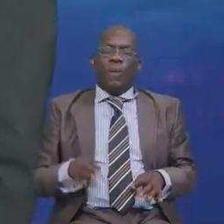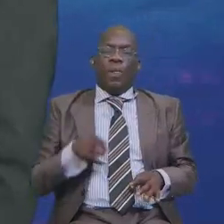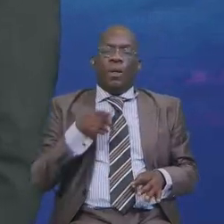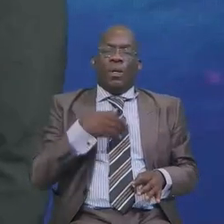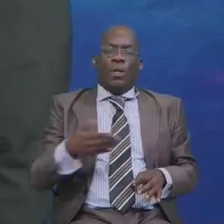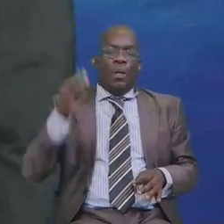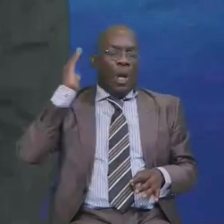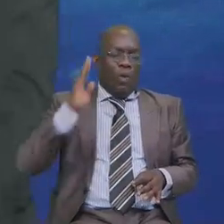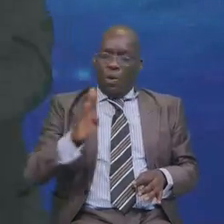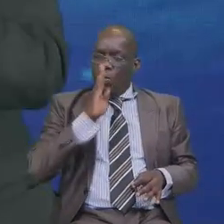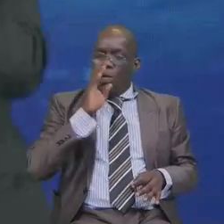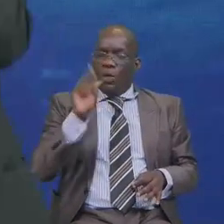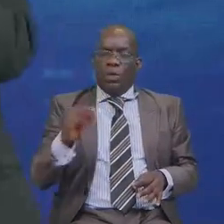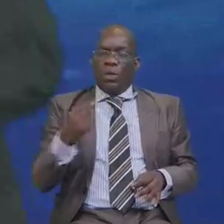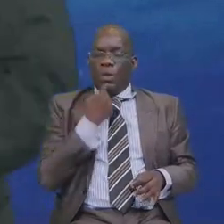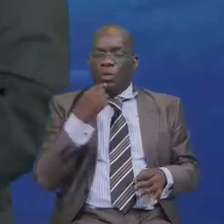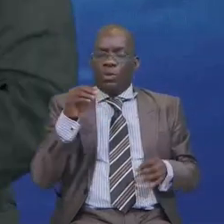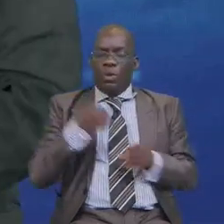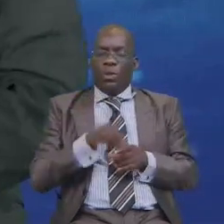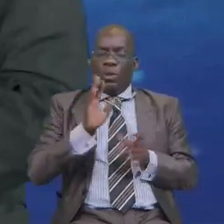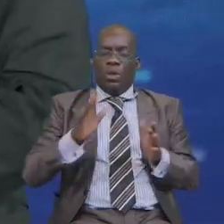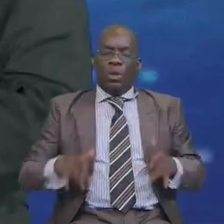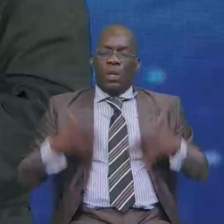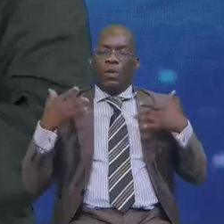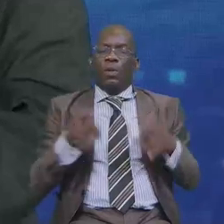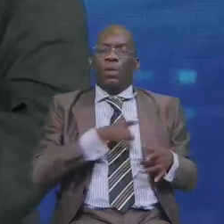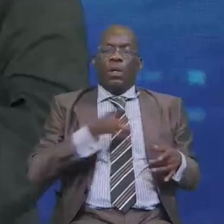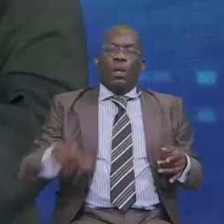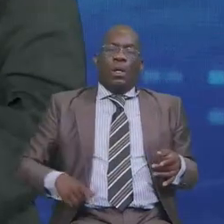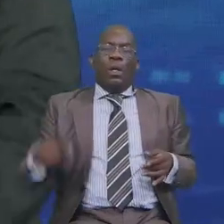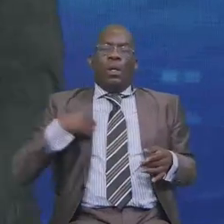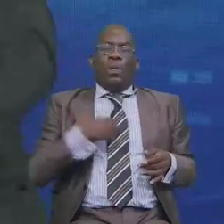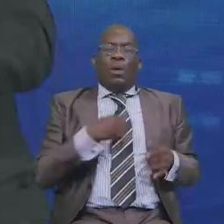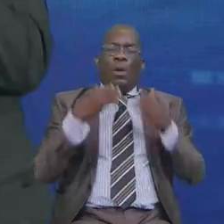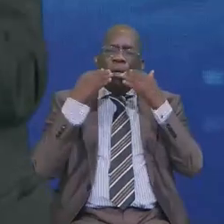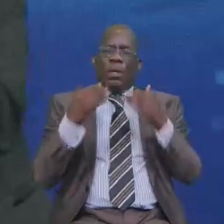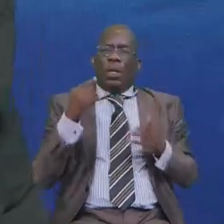de déception. Seigneur, nous te remercions parce que tu l'as fait.